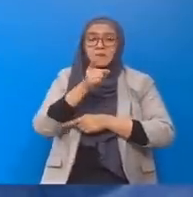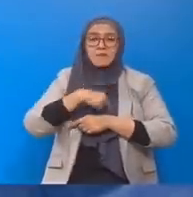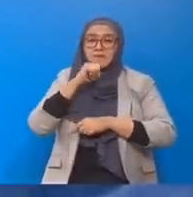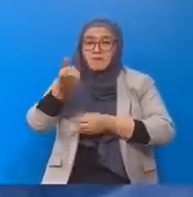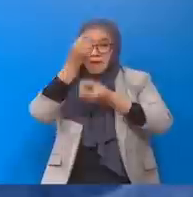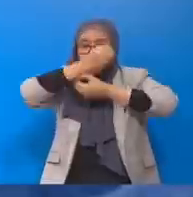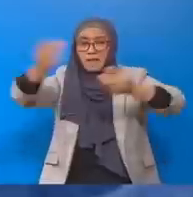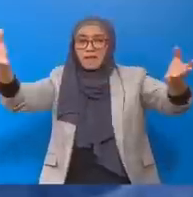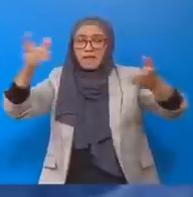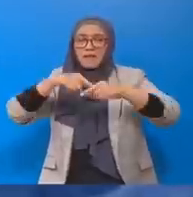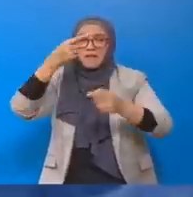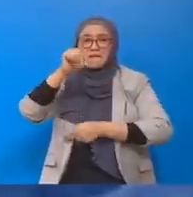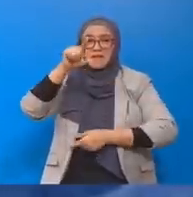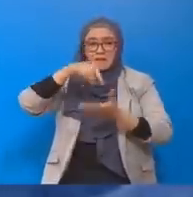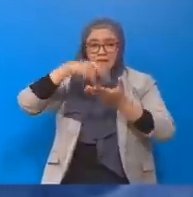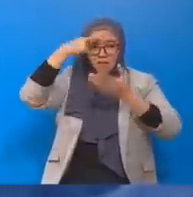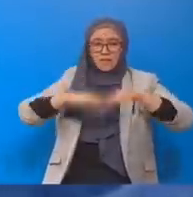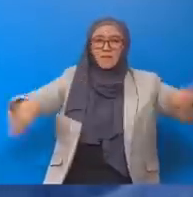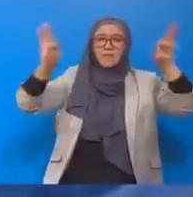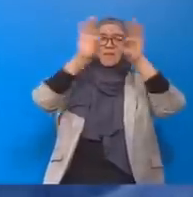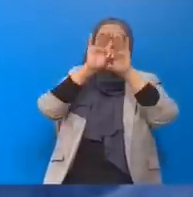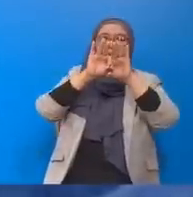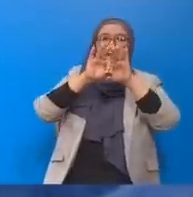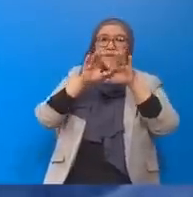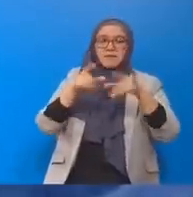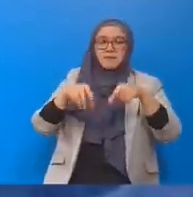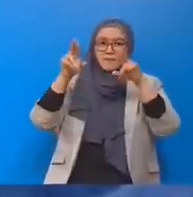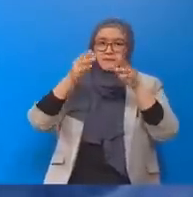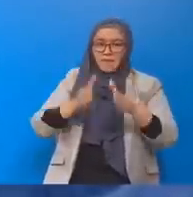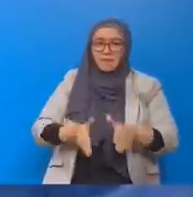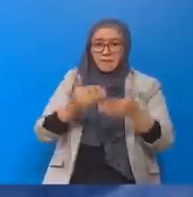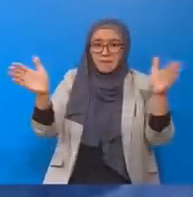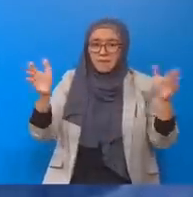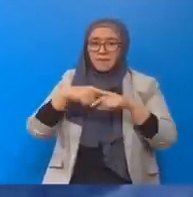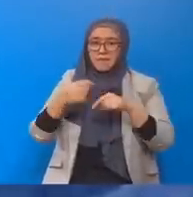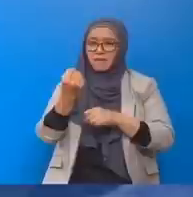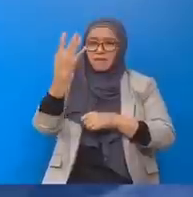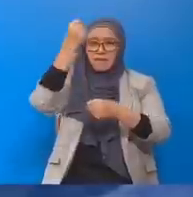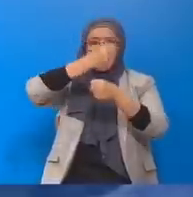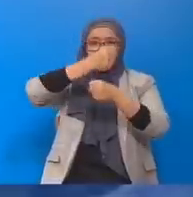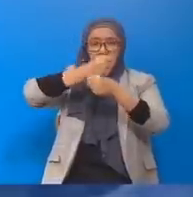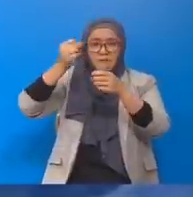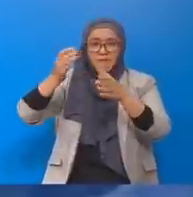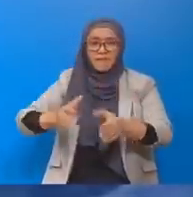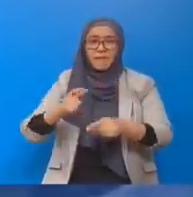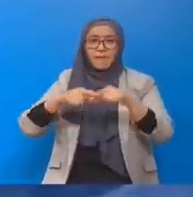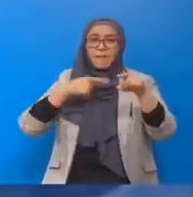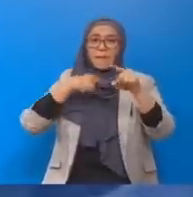awam beberapa Kak kita gendewa negara telah diresahkan